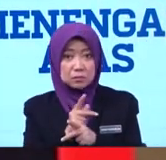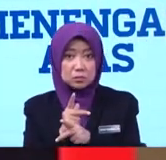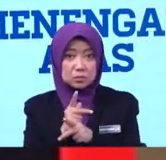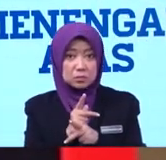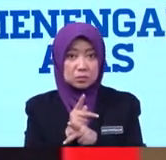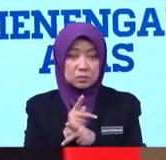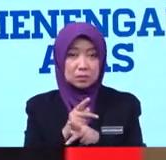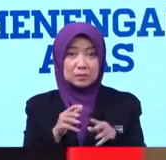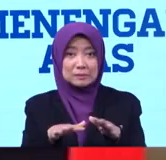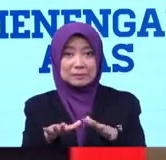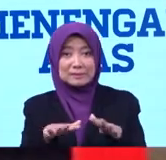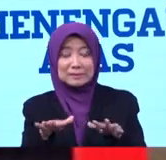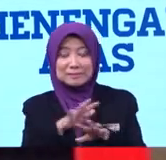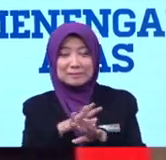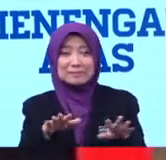menggigiri